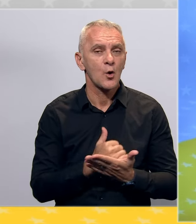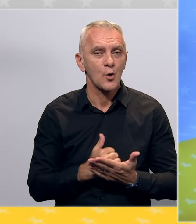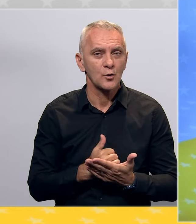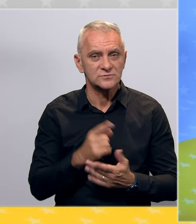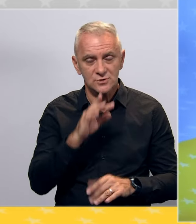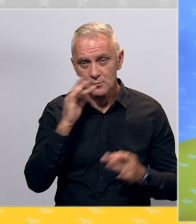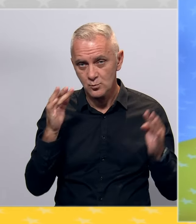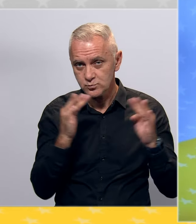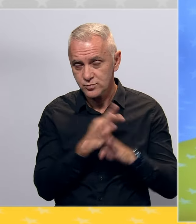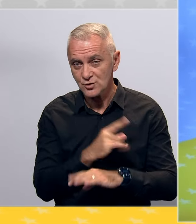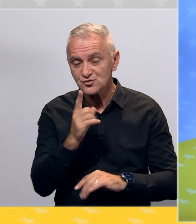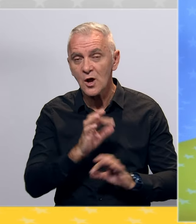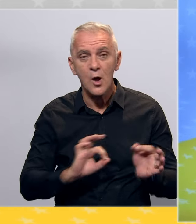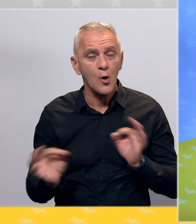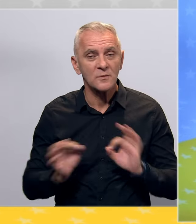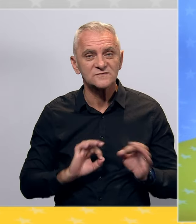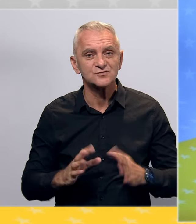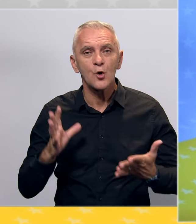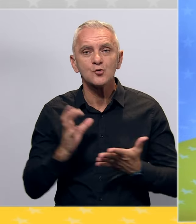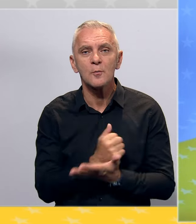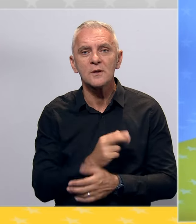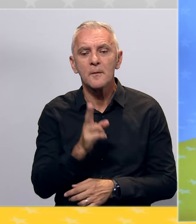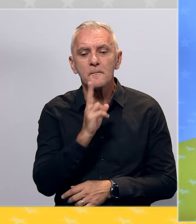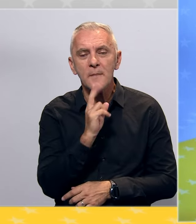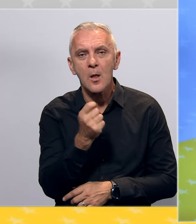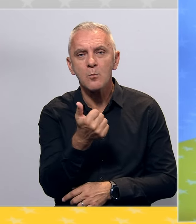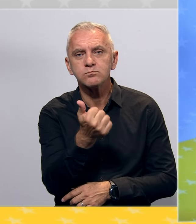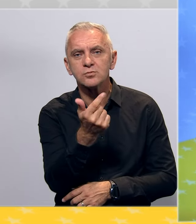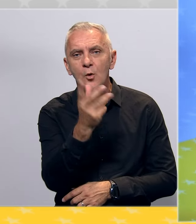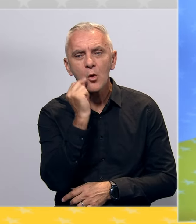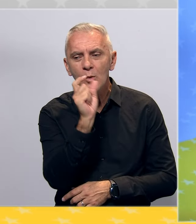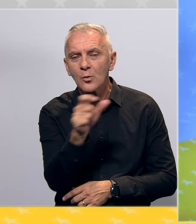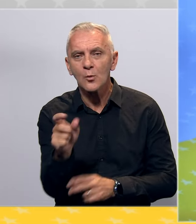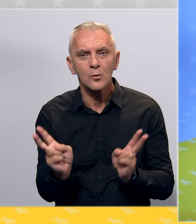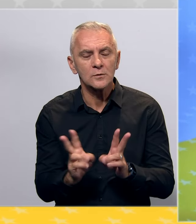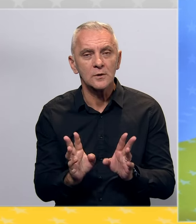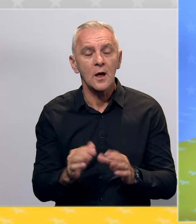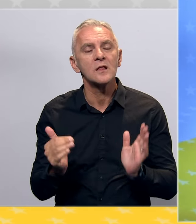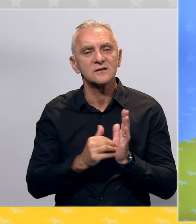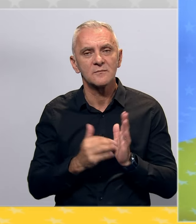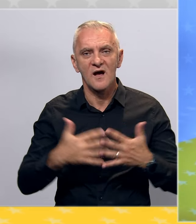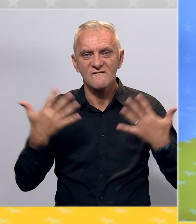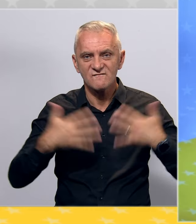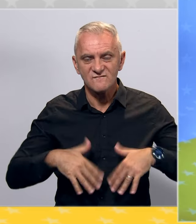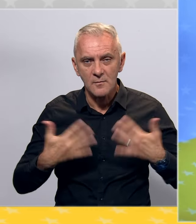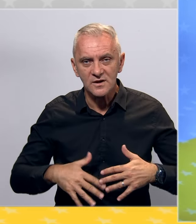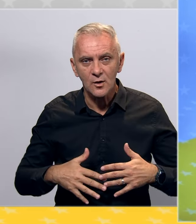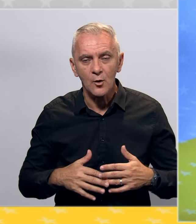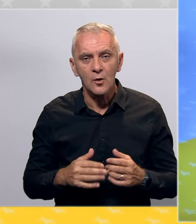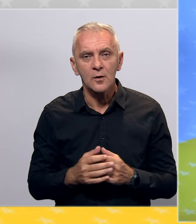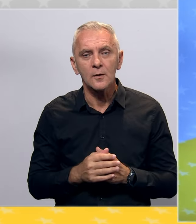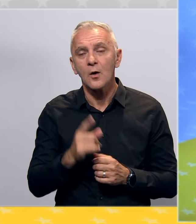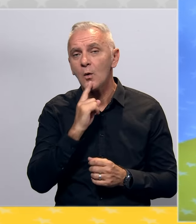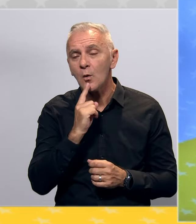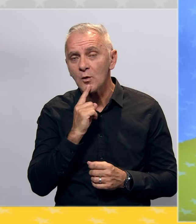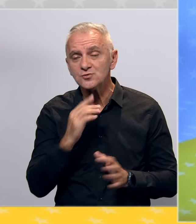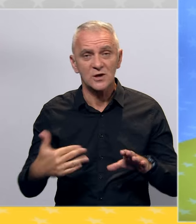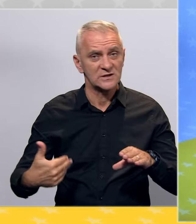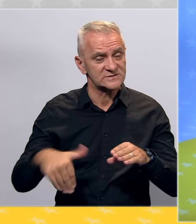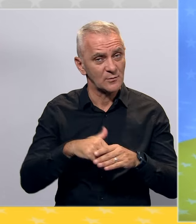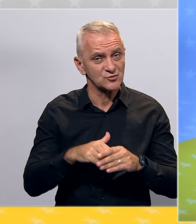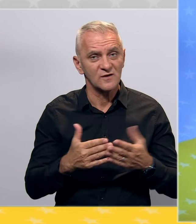i osiguravaju dobit samo malom broju ljudi. Potrebne su nam fabrike u javnom ili javno-privatnom vlasništvu koje će